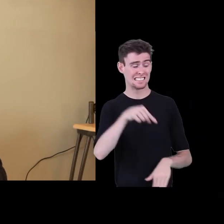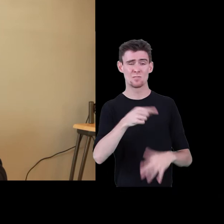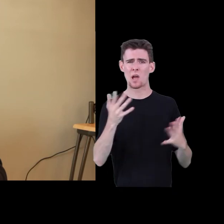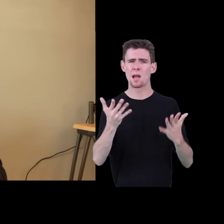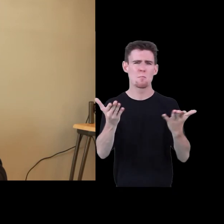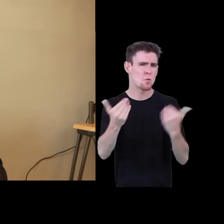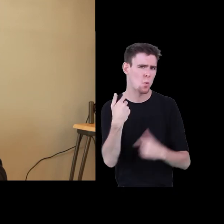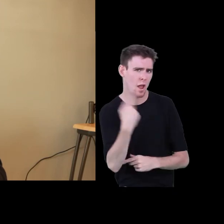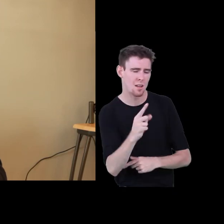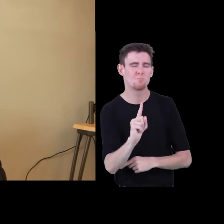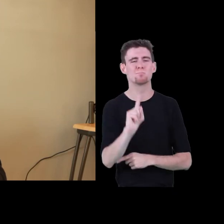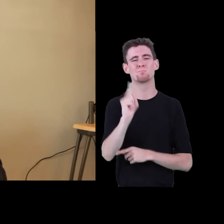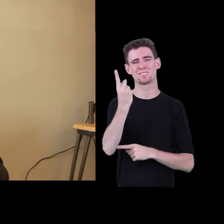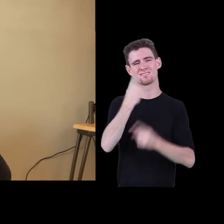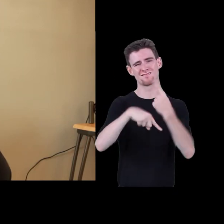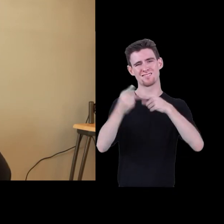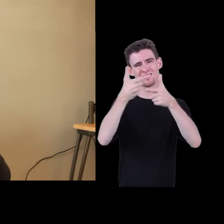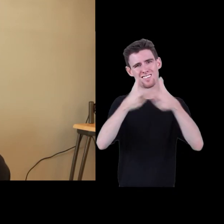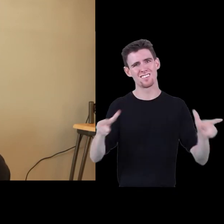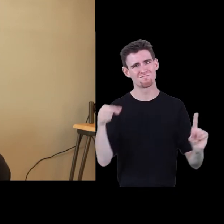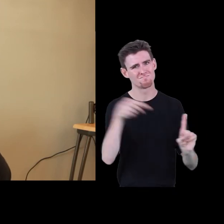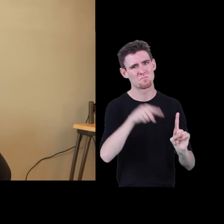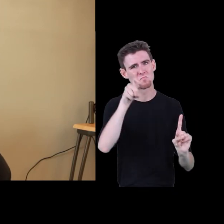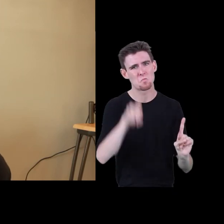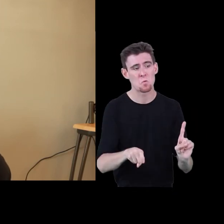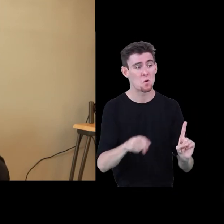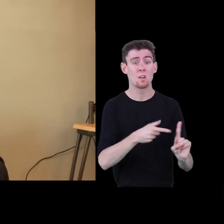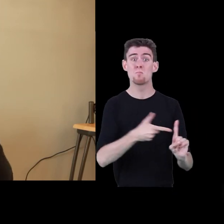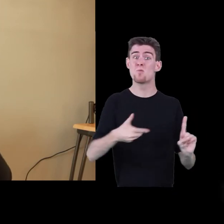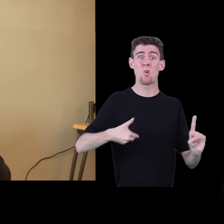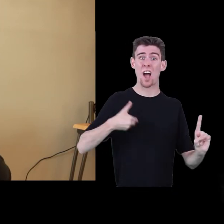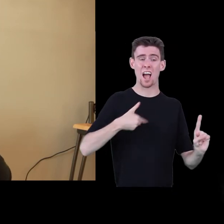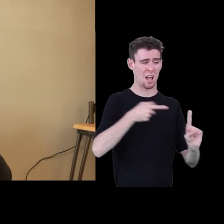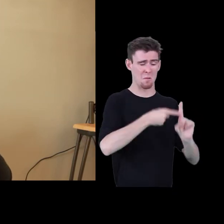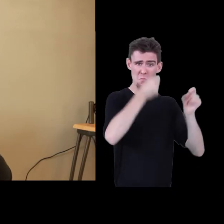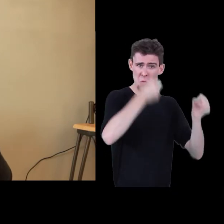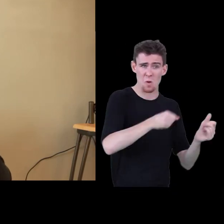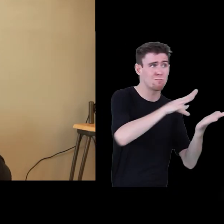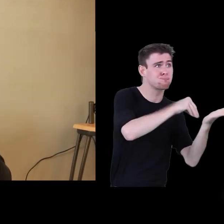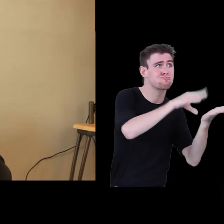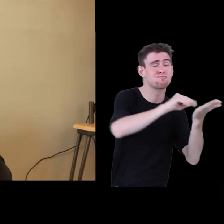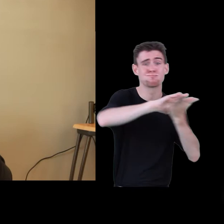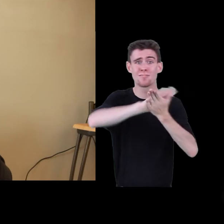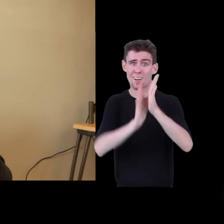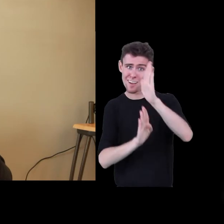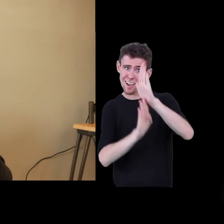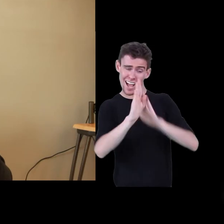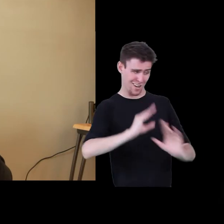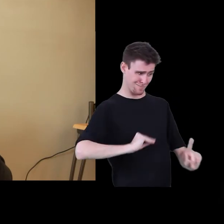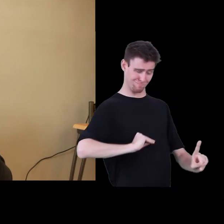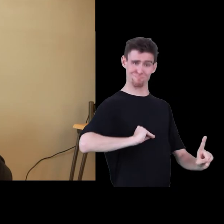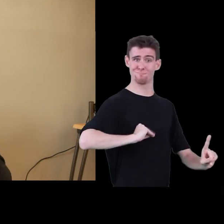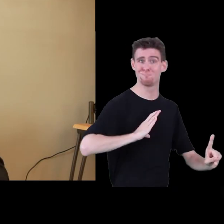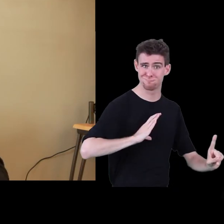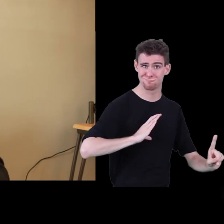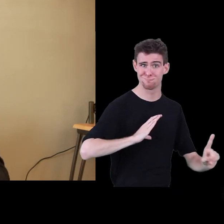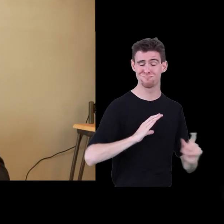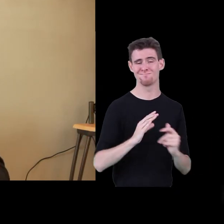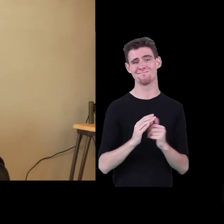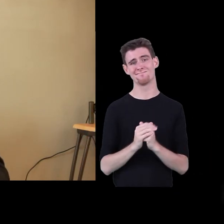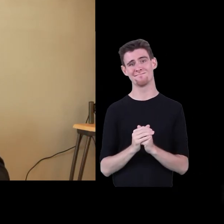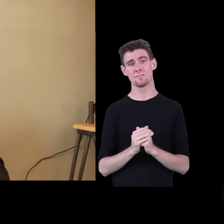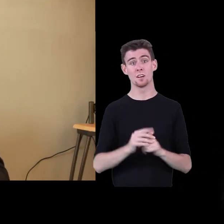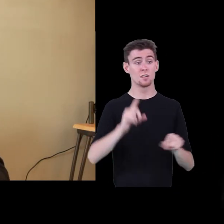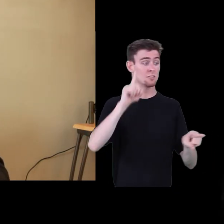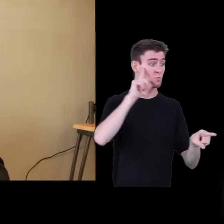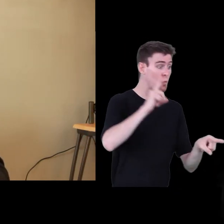langue maternelle, intervenons de toutes les manières possibles pour que vos enfants